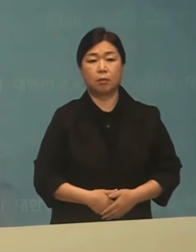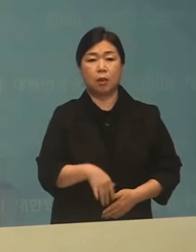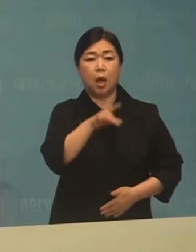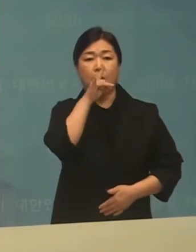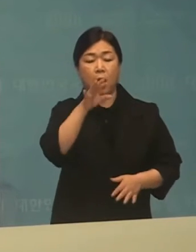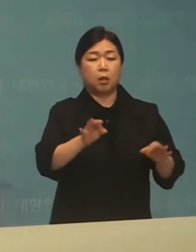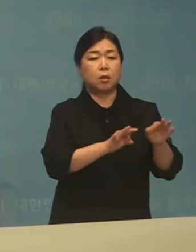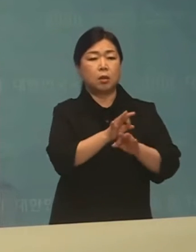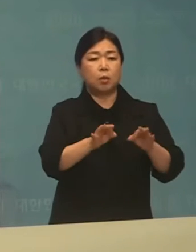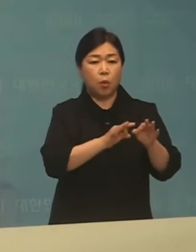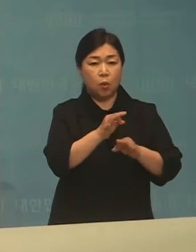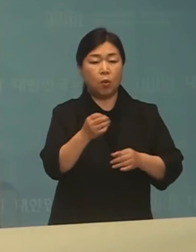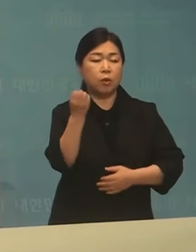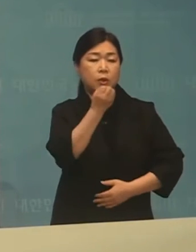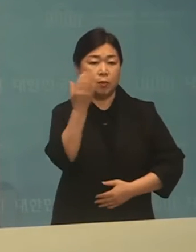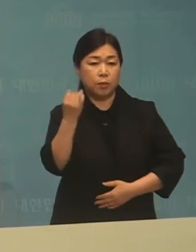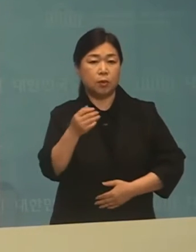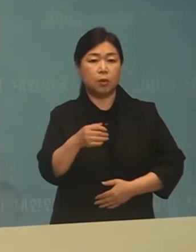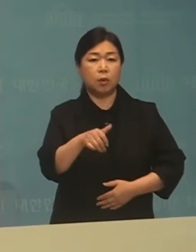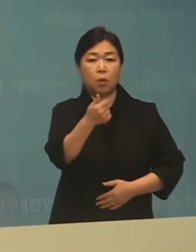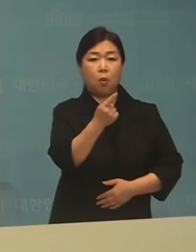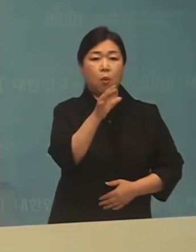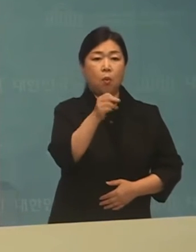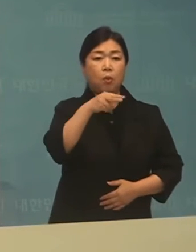중앙일보 홍석춘 사장을